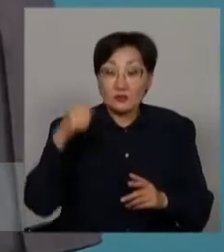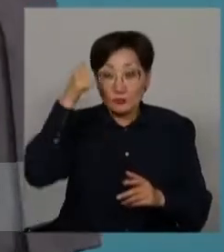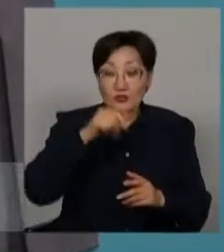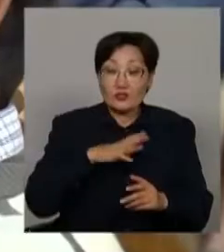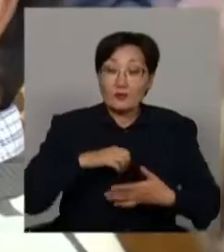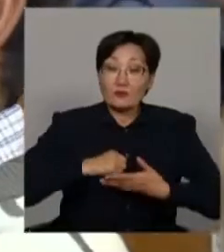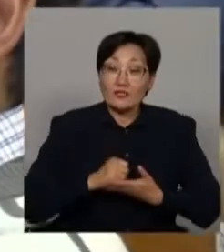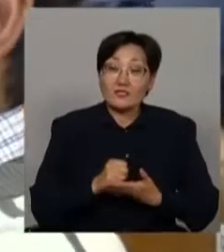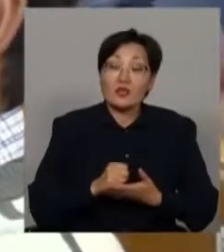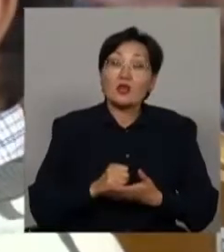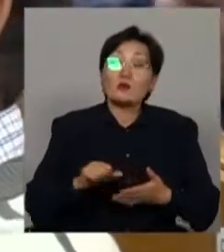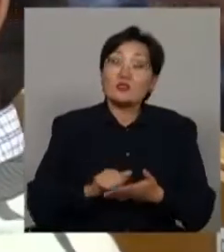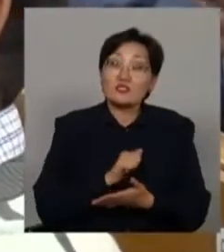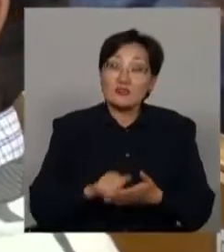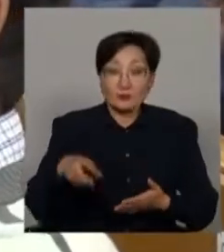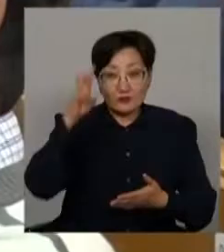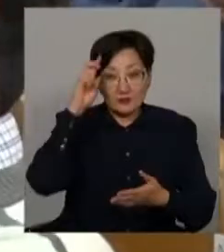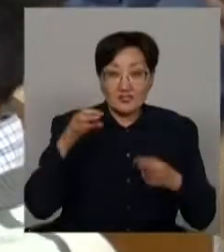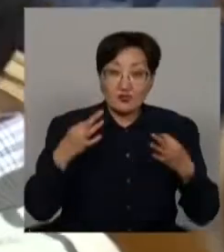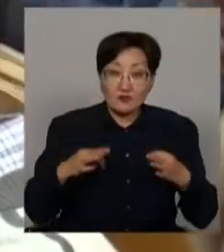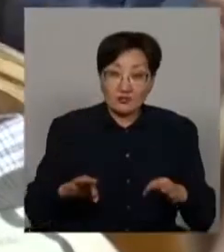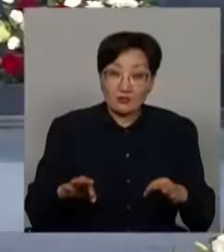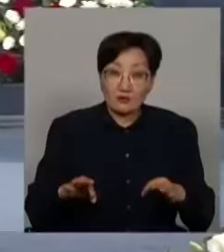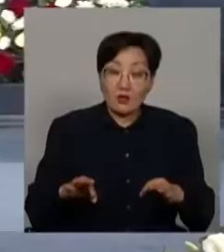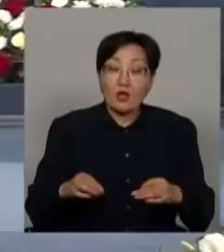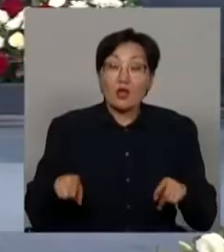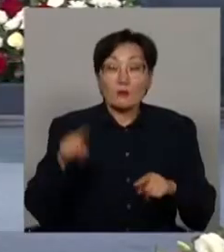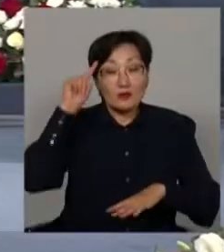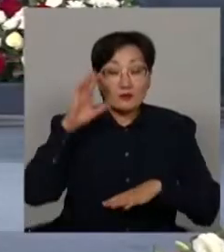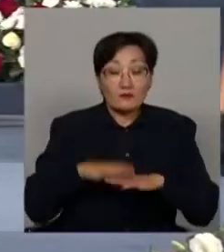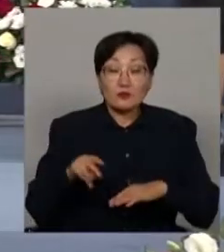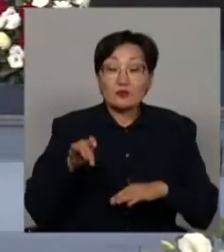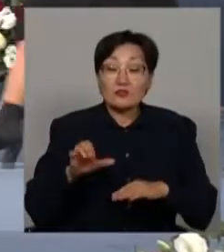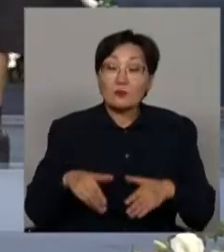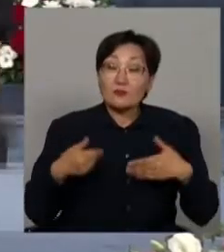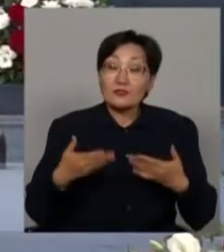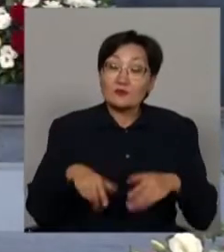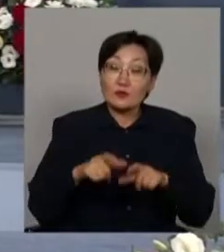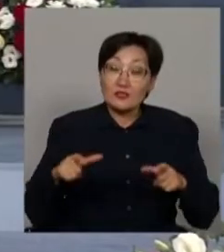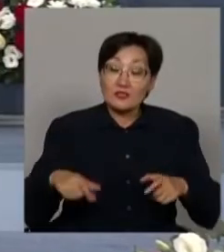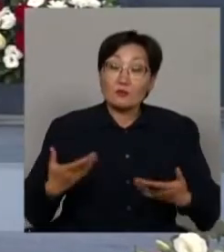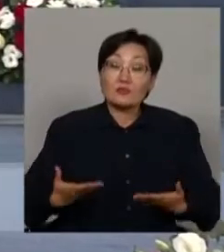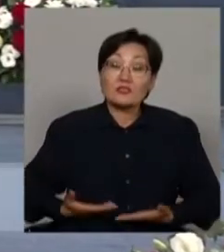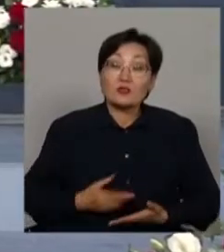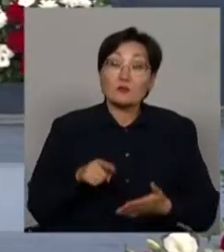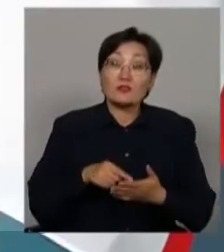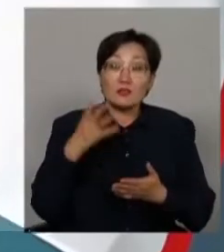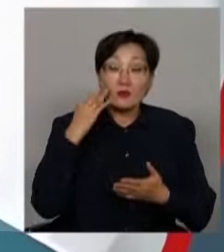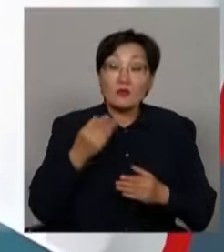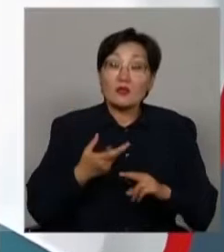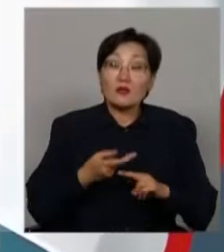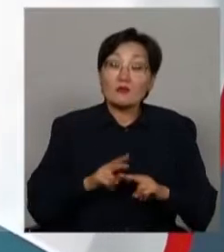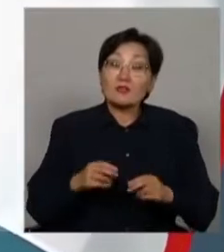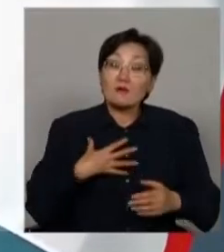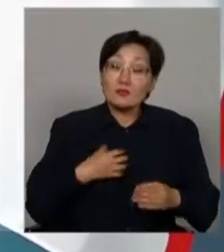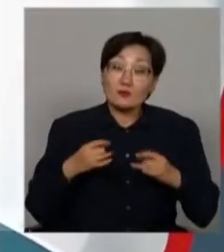была принята декларация о государственном суверенитете. Аким города Ерболат Досаев поздравил жителей мегаполиса с этим знаменательным